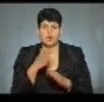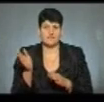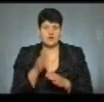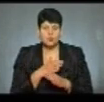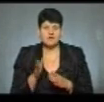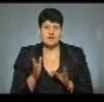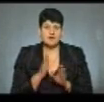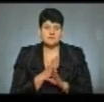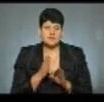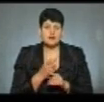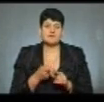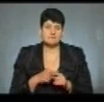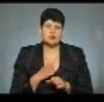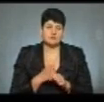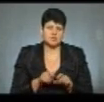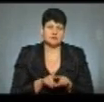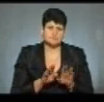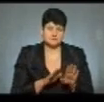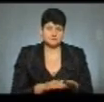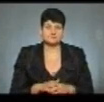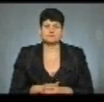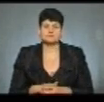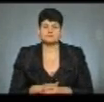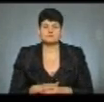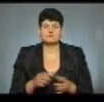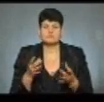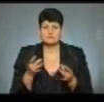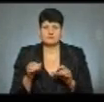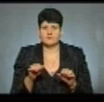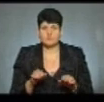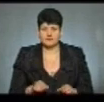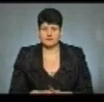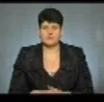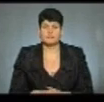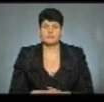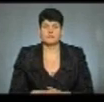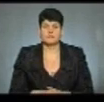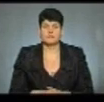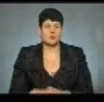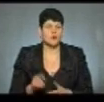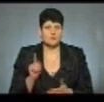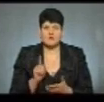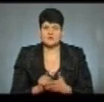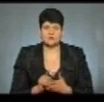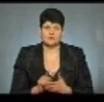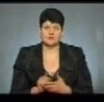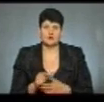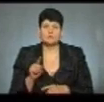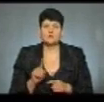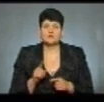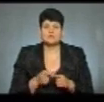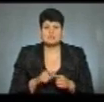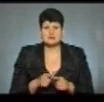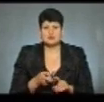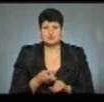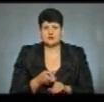приміщення і про виробничі приміщення. Вологе прибирання обов'язково, тому що це стосується